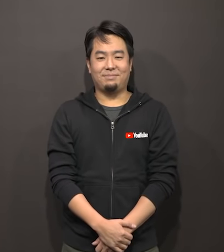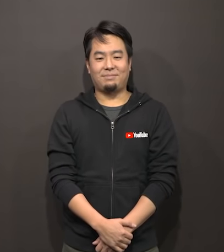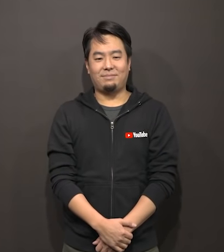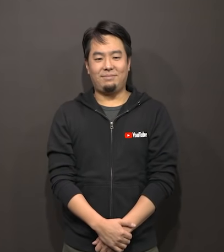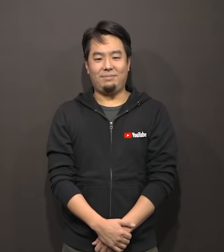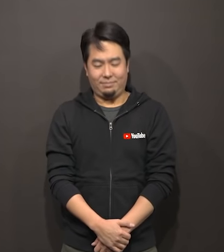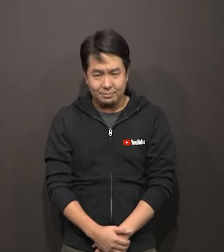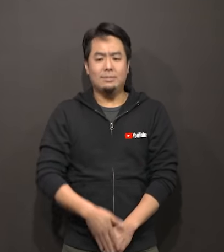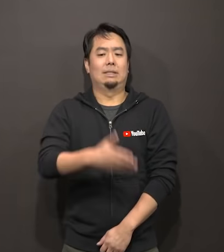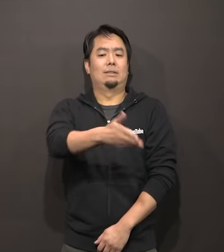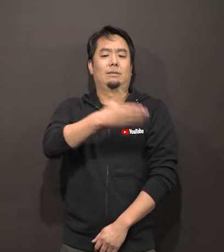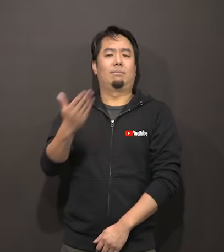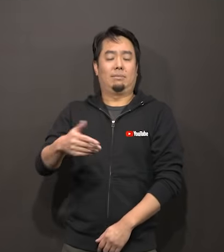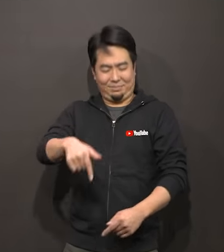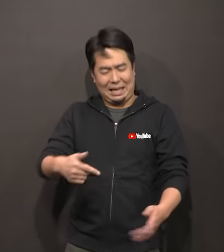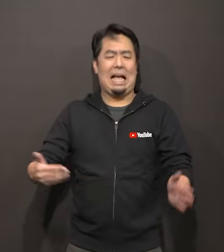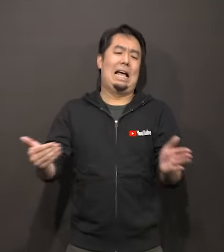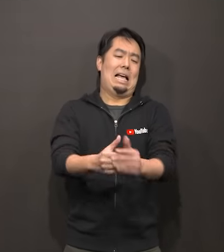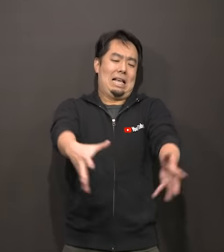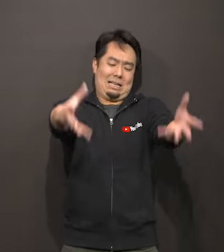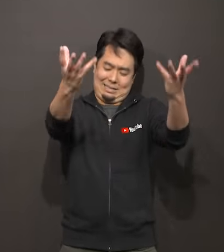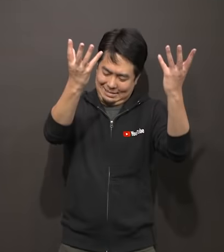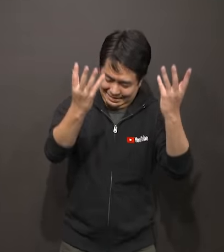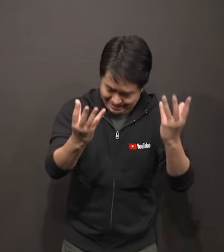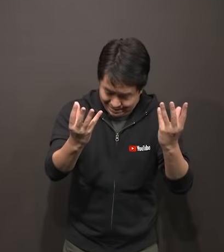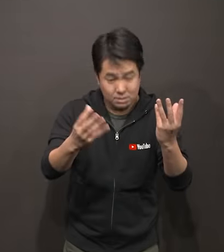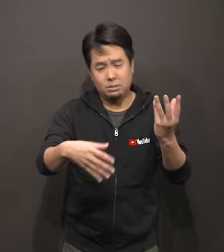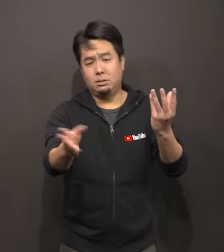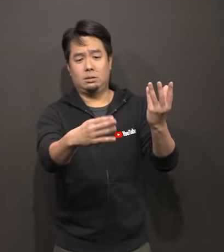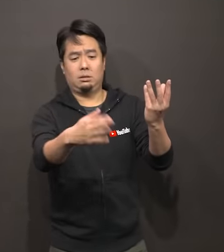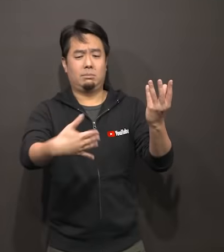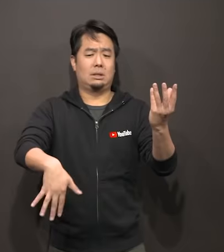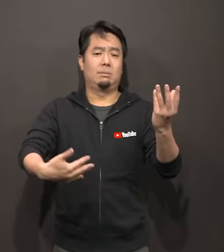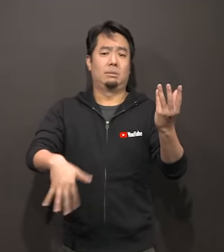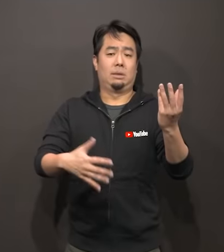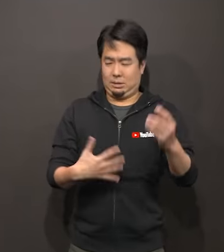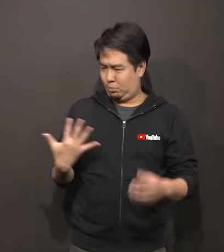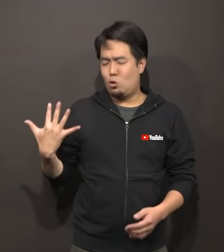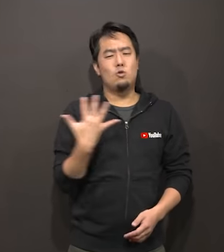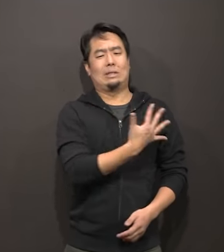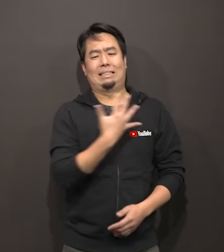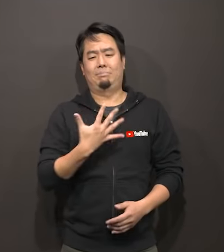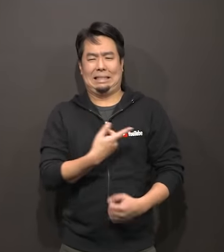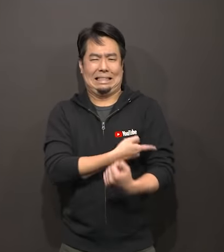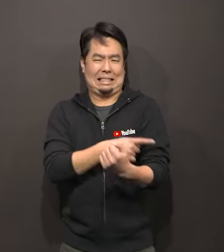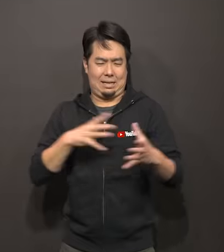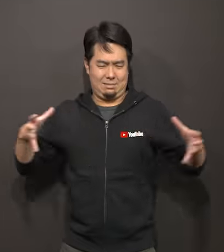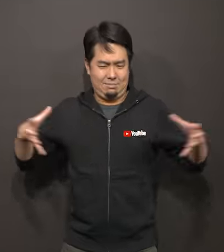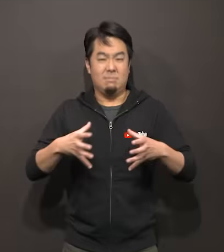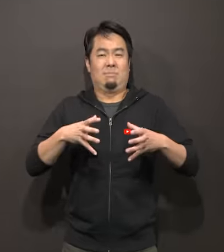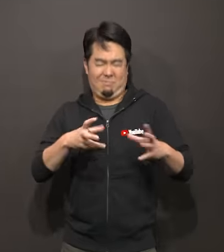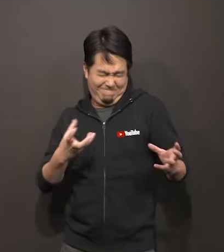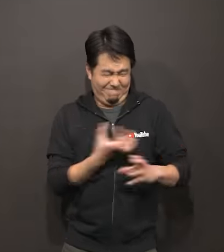그래서 이렇게 끝나는 것이죠 저는 5명의 힘을 합해서